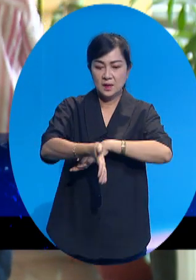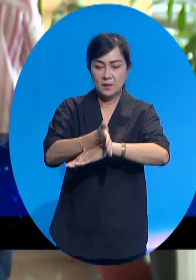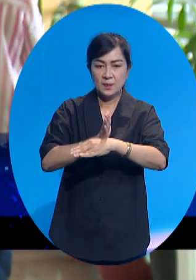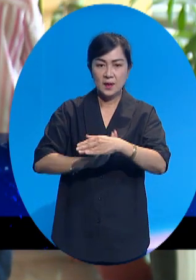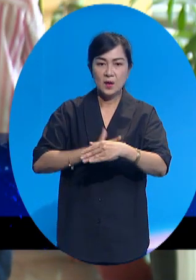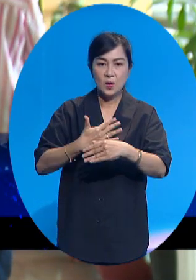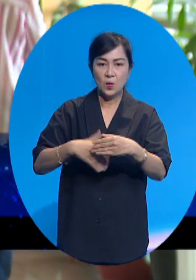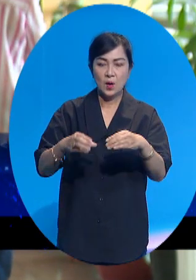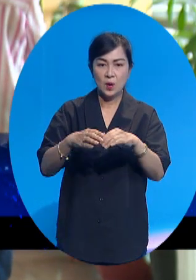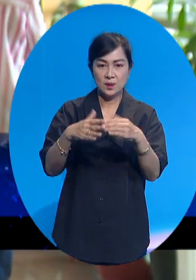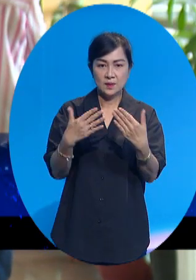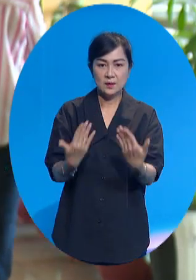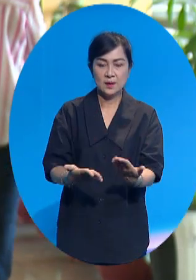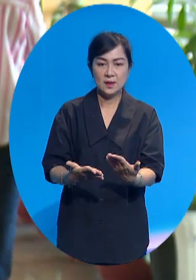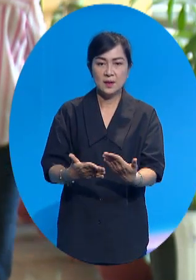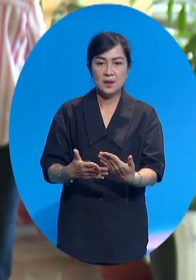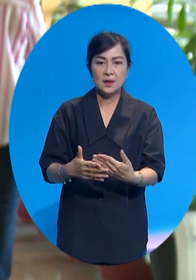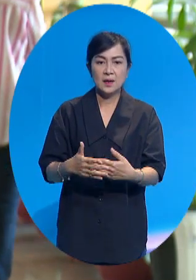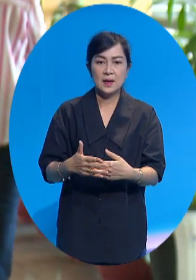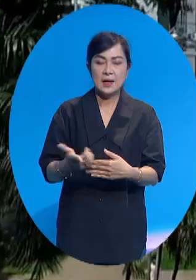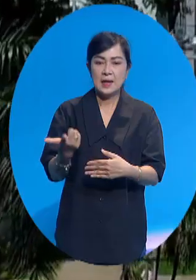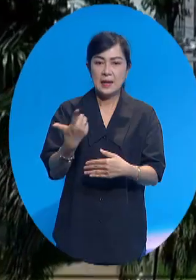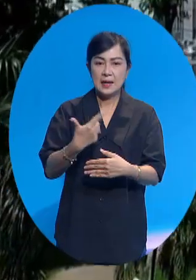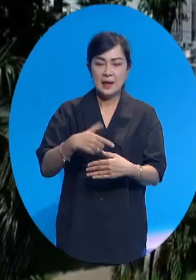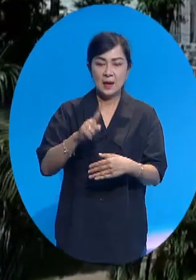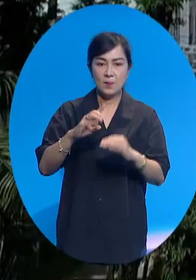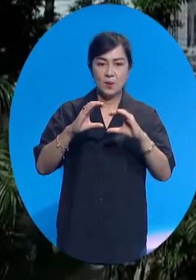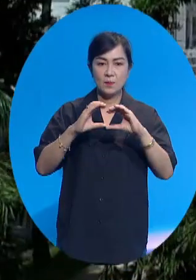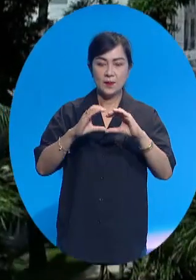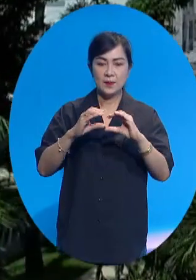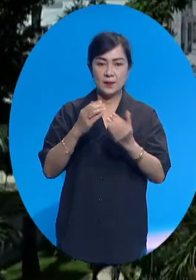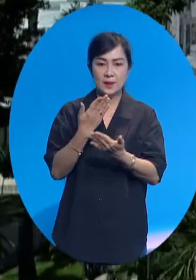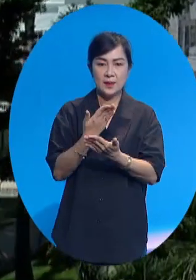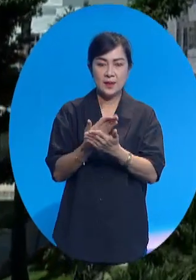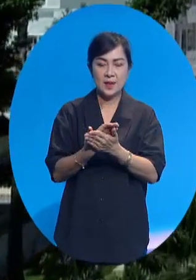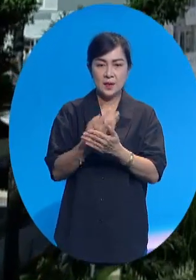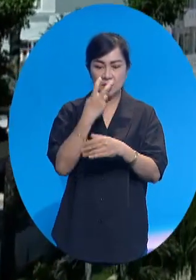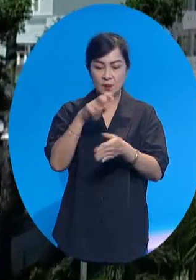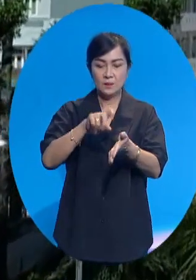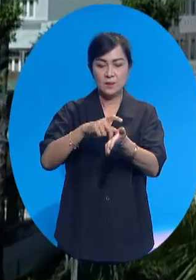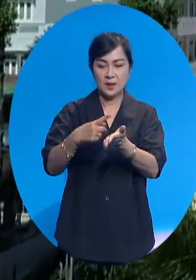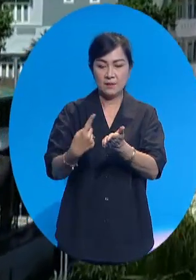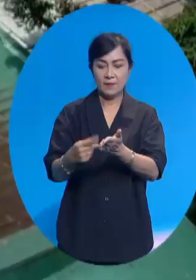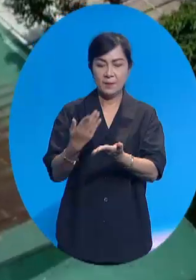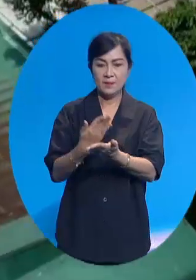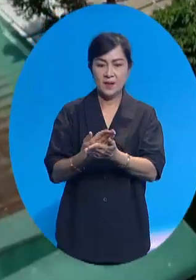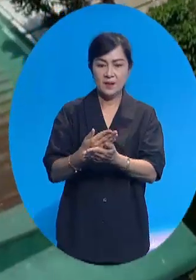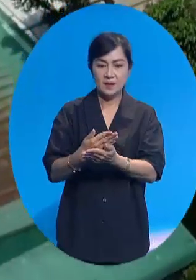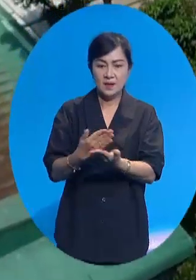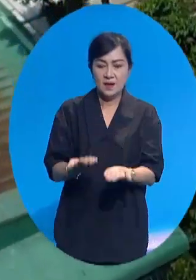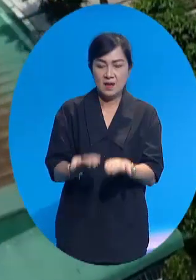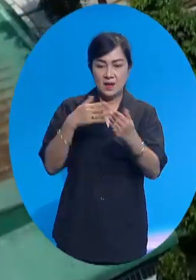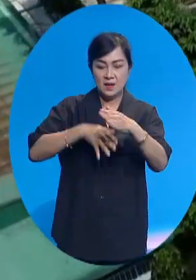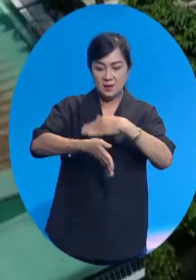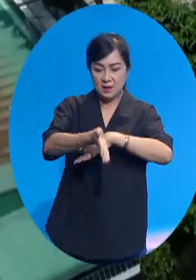đó qua cái hội thảo này cũng là một cách để tìm ra cái giải pháp để khơi dậy tiềm